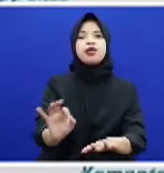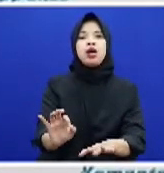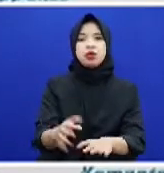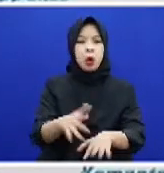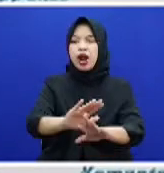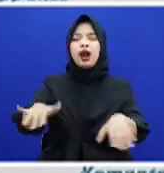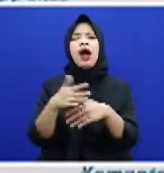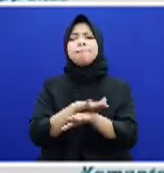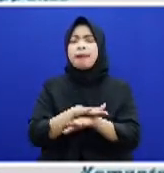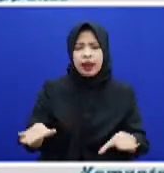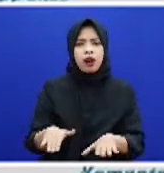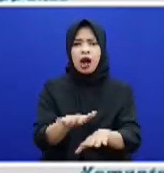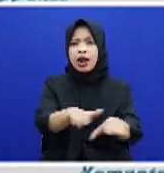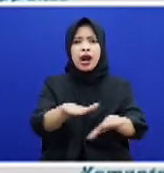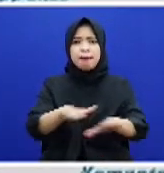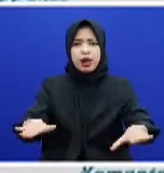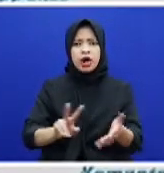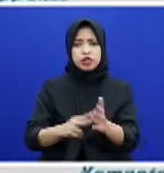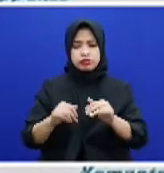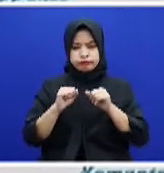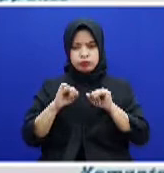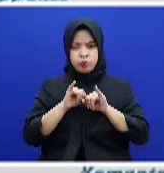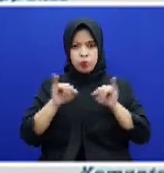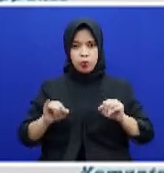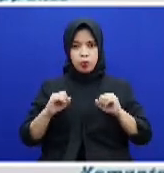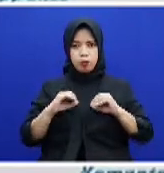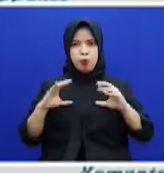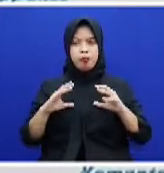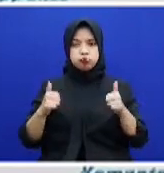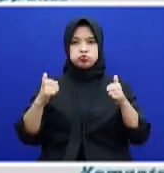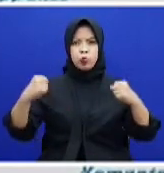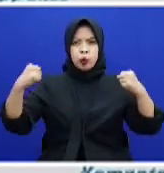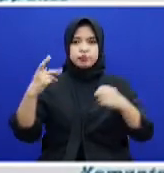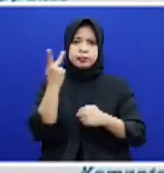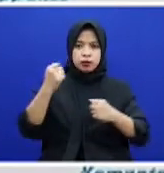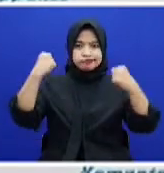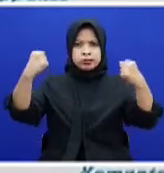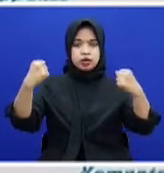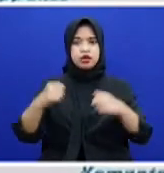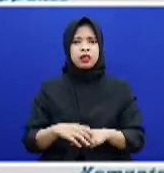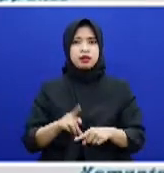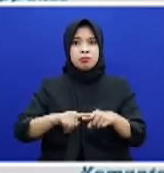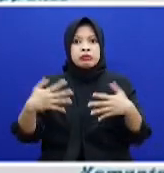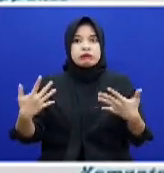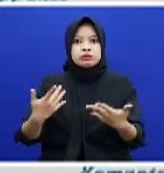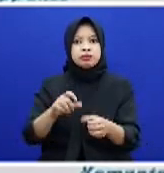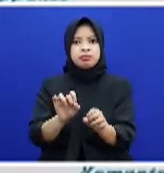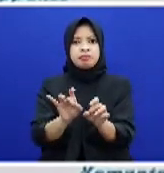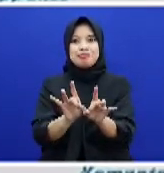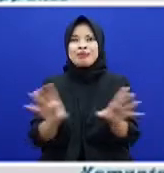amanlah itu anak-anak gitu, mereka punya daya tahan tubuh yang lebih kuat, biasanya seperti itu ya. Tapi pada kenyataannya data itu menunjukkan